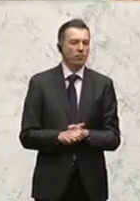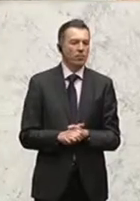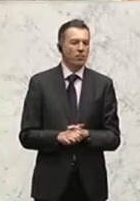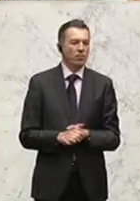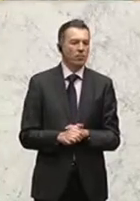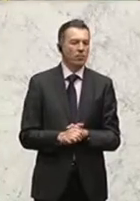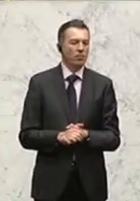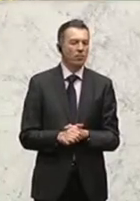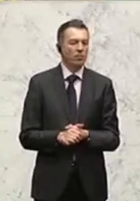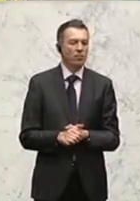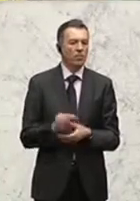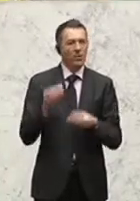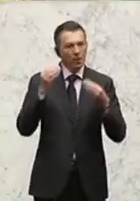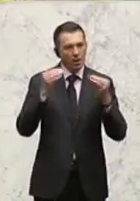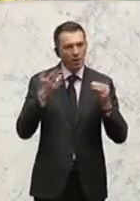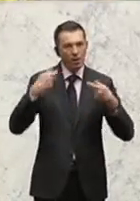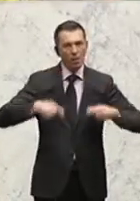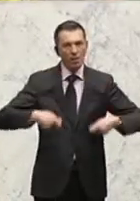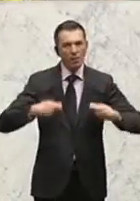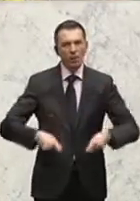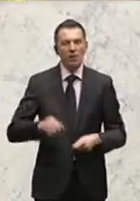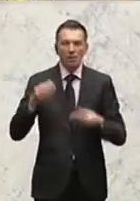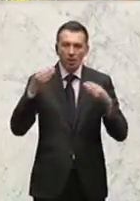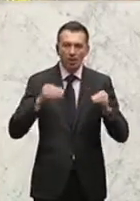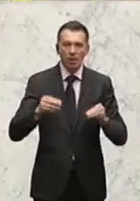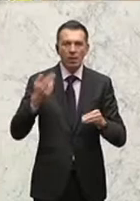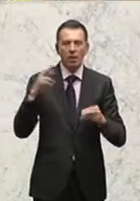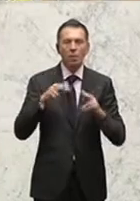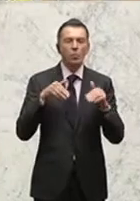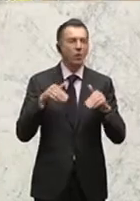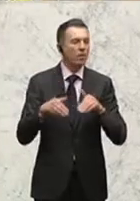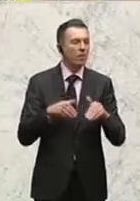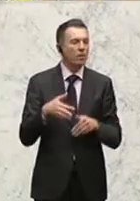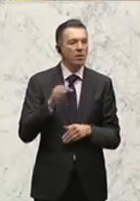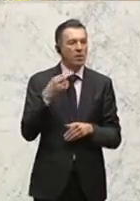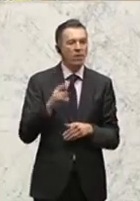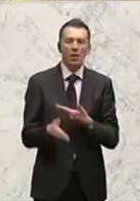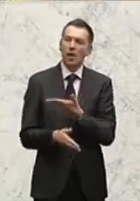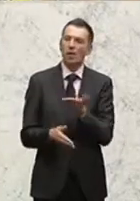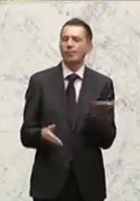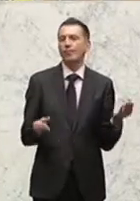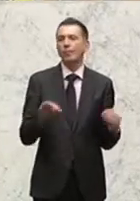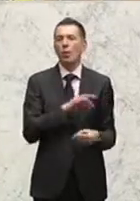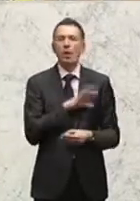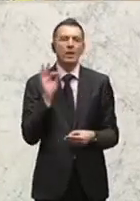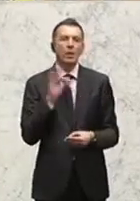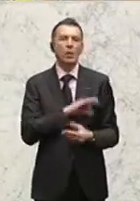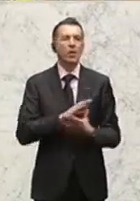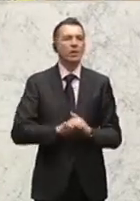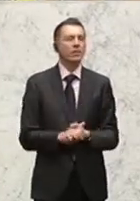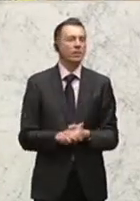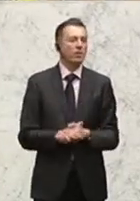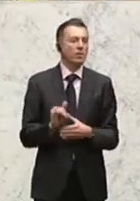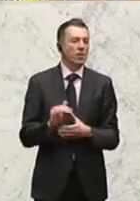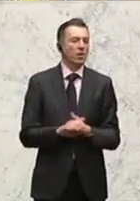Die nächste Rednerin ist die Budgetsprecherin der ÖVP, Gabriele Tammerl. Sehr geehrte Damen und Herren, werte Kolleginnen und Kollegen.